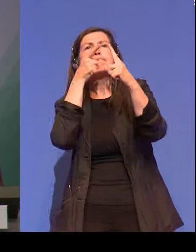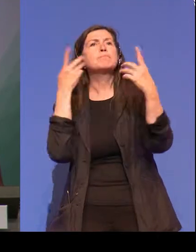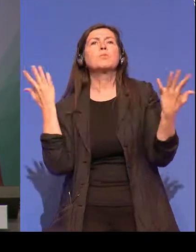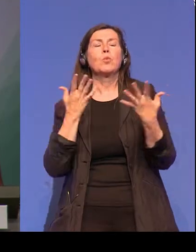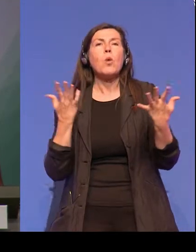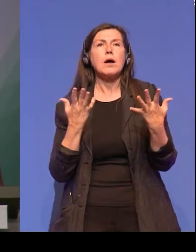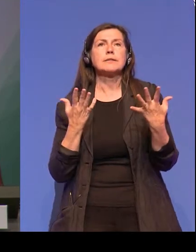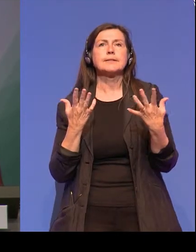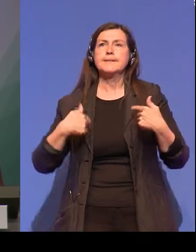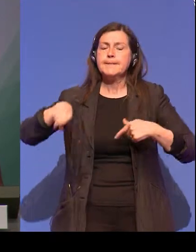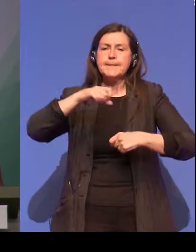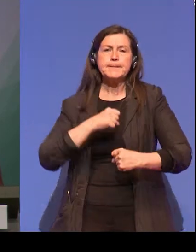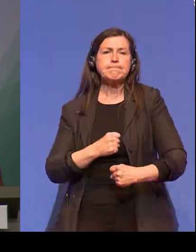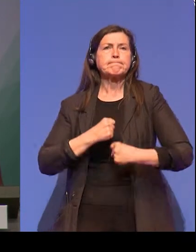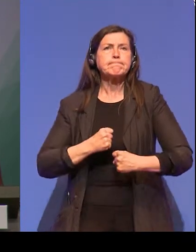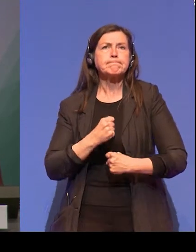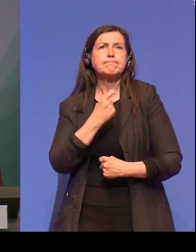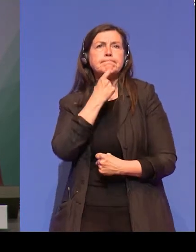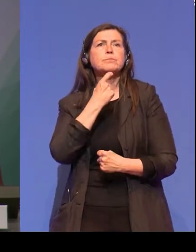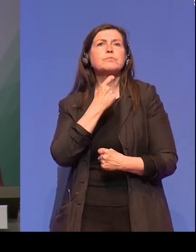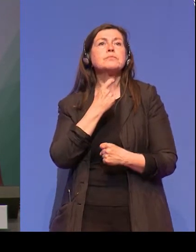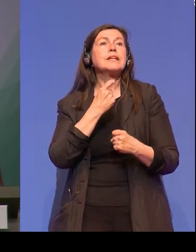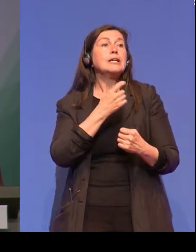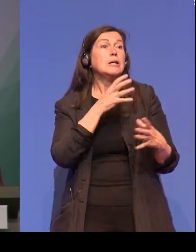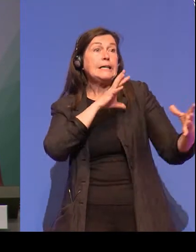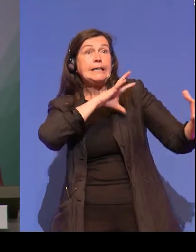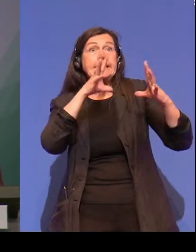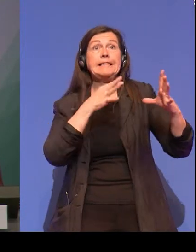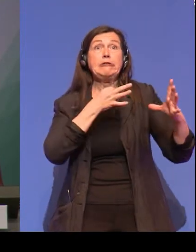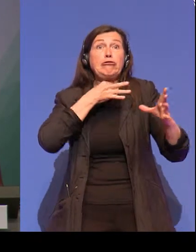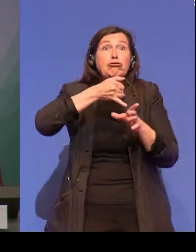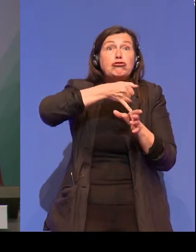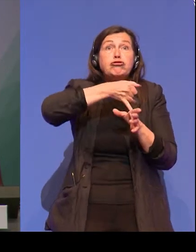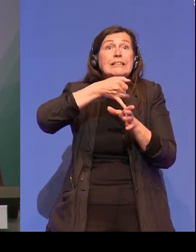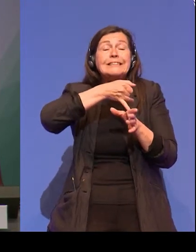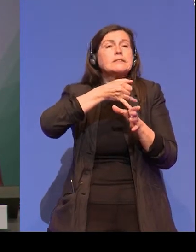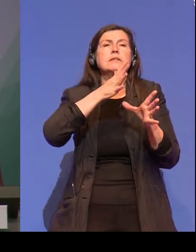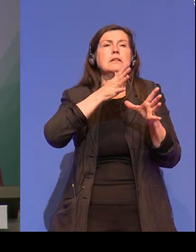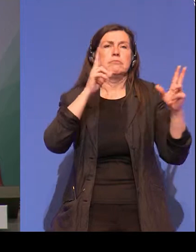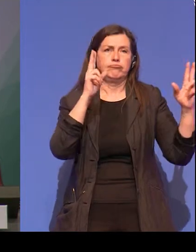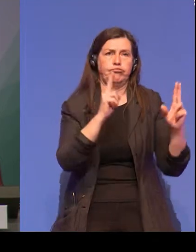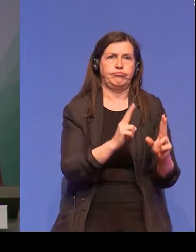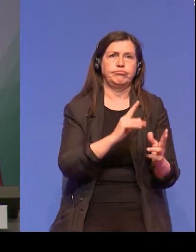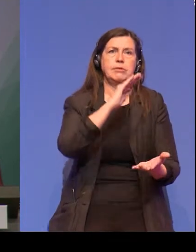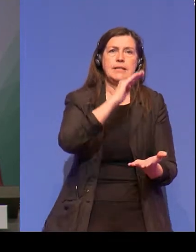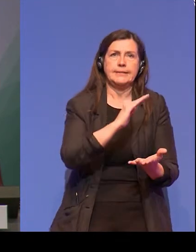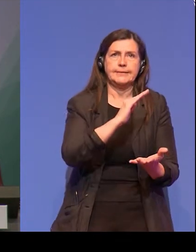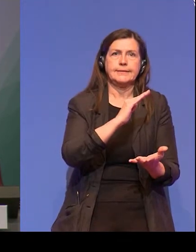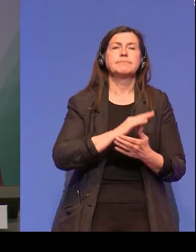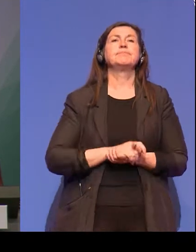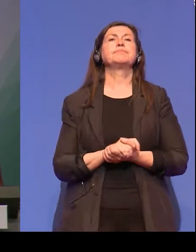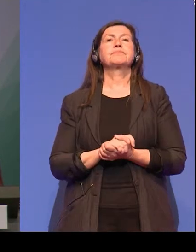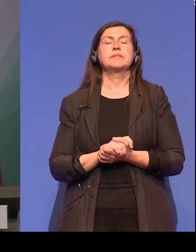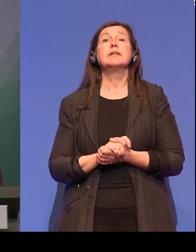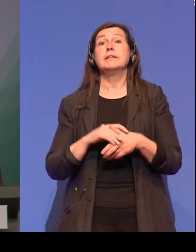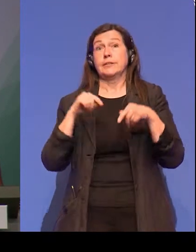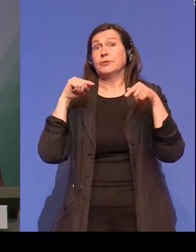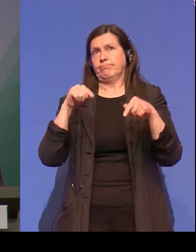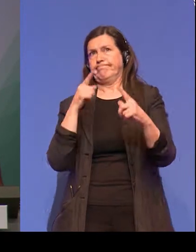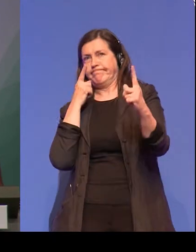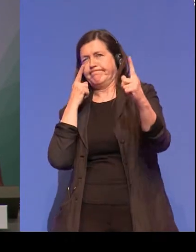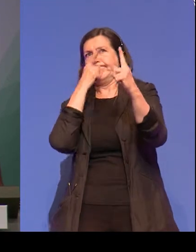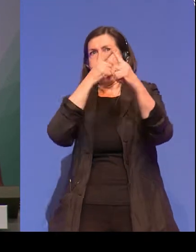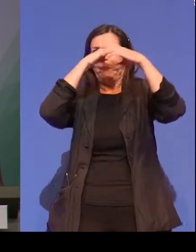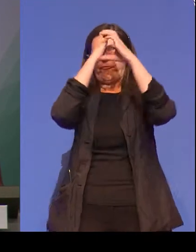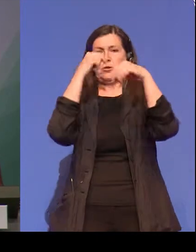important international en matière de réduction des risques de catastrophes. Je constate que la volonté